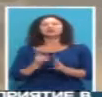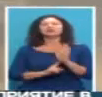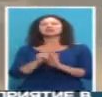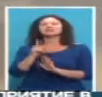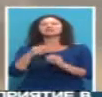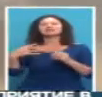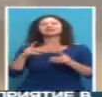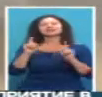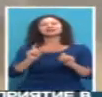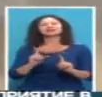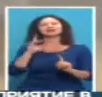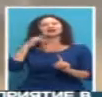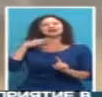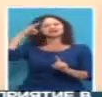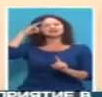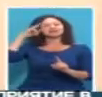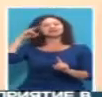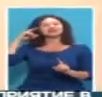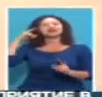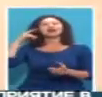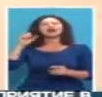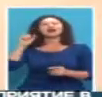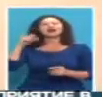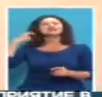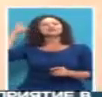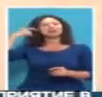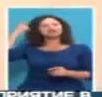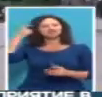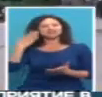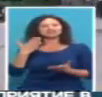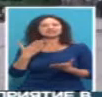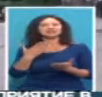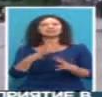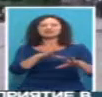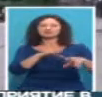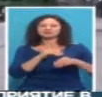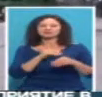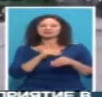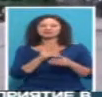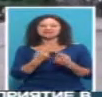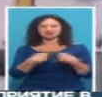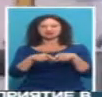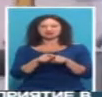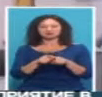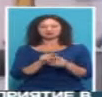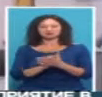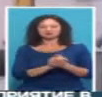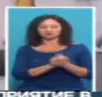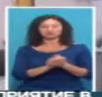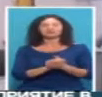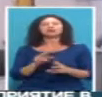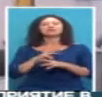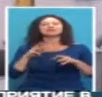15-го заседания Казахстанско-Азербайджанской межправительственной комиссии по экономическому сотрудничеству – также министр энергетики